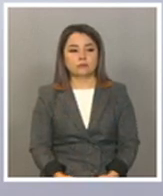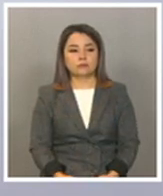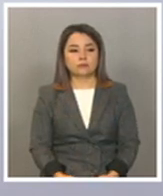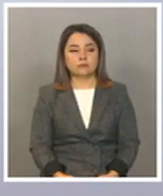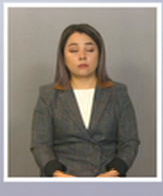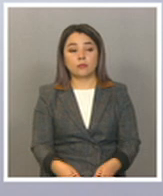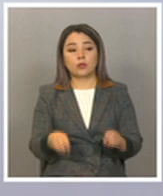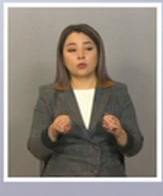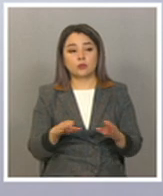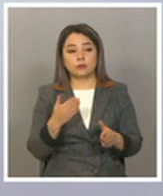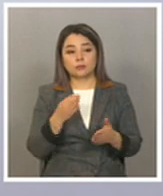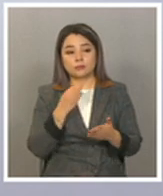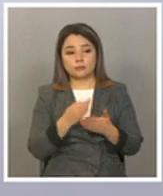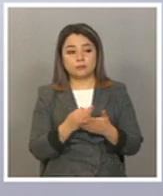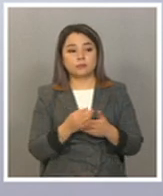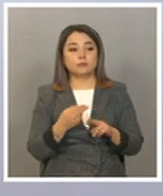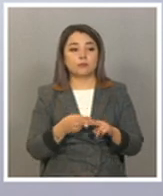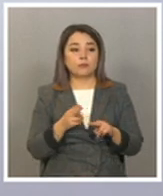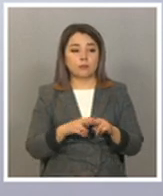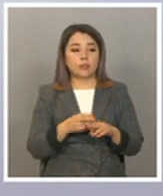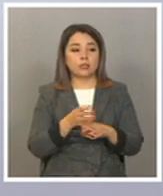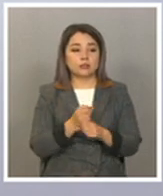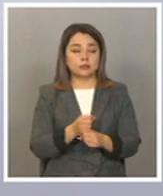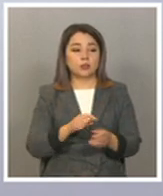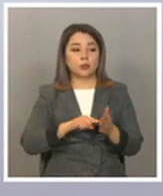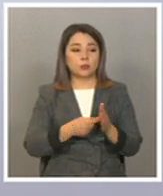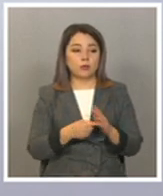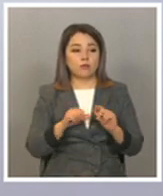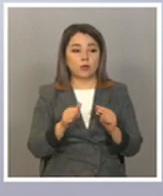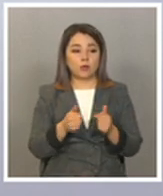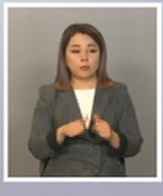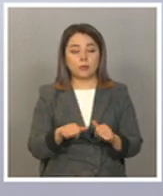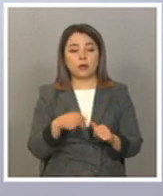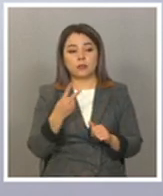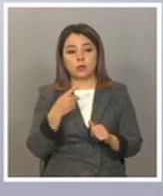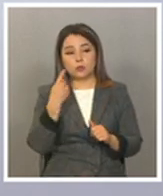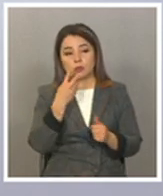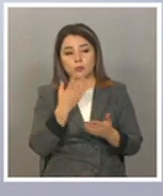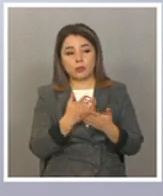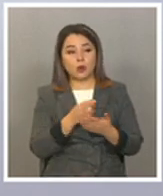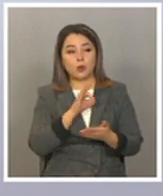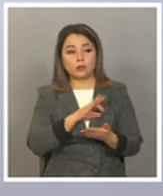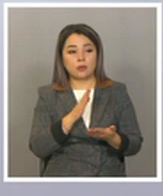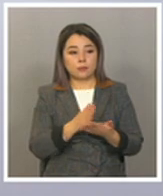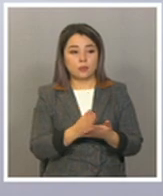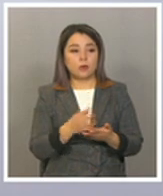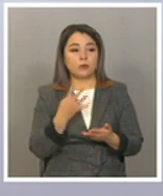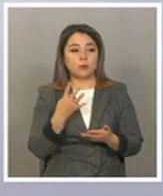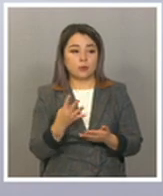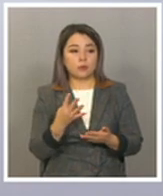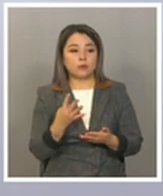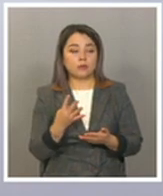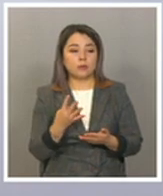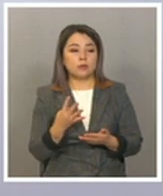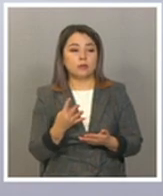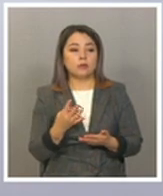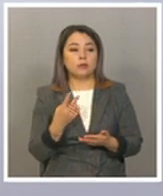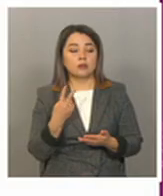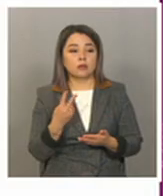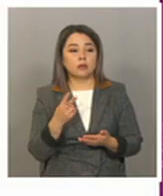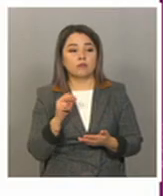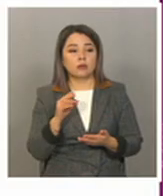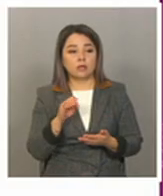Шешуі. Бұл жерде қысқаша көбейту формуласын 2 түрін қолданамыз. 4-тік 2-нің квадраты